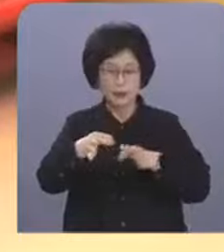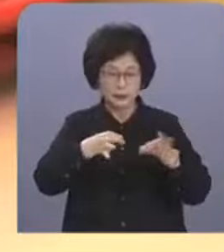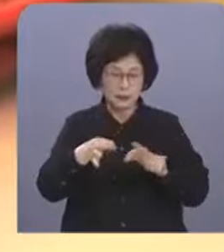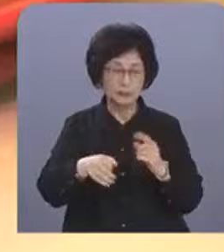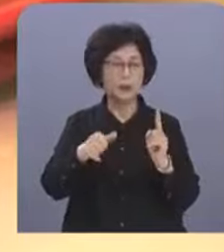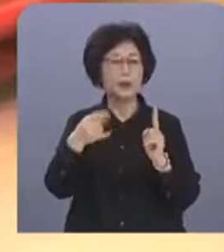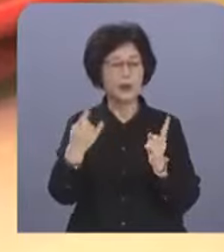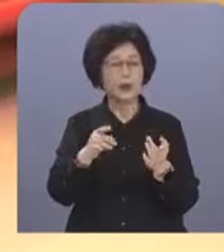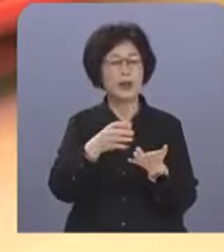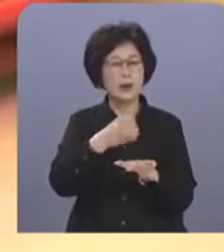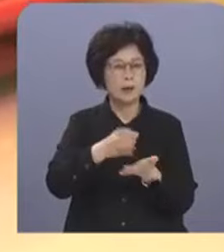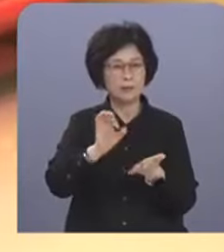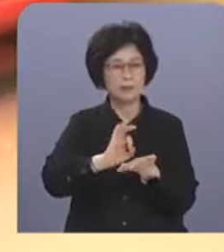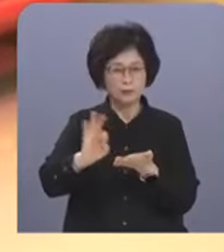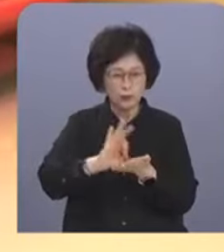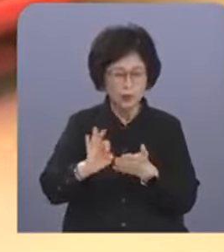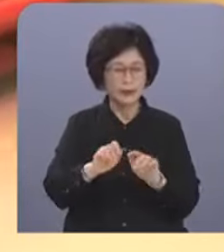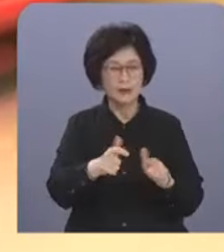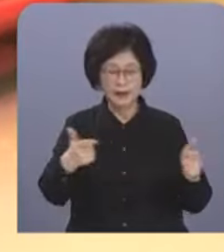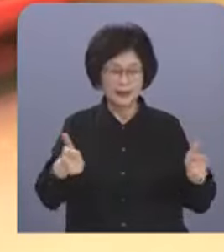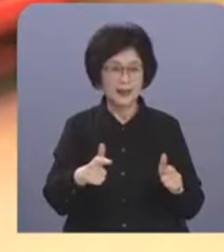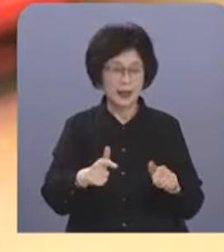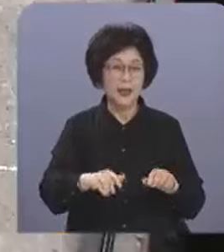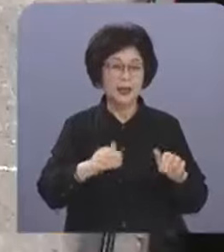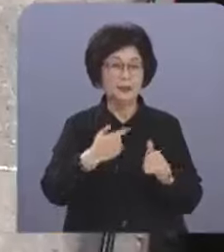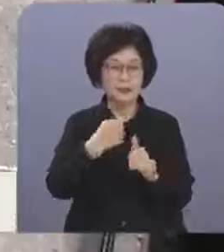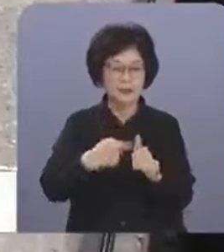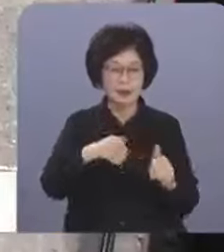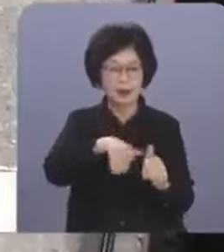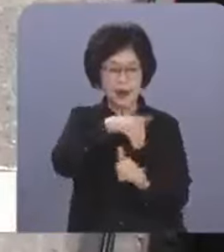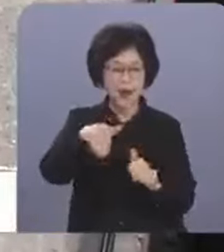사용하지 않는 등 친환경에도 초점을 맞췄습니다.